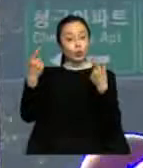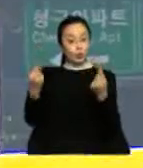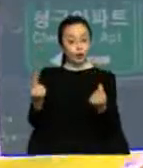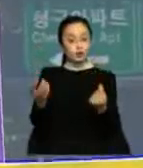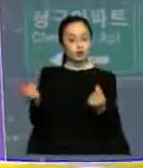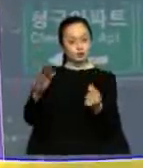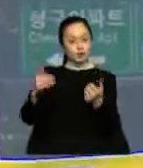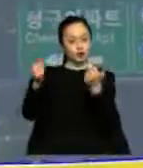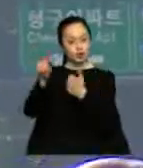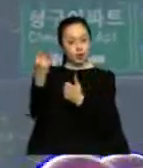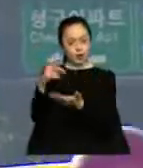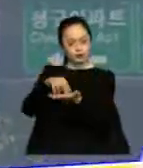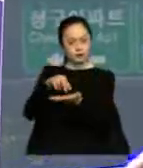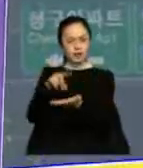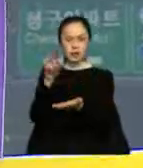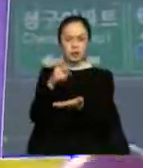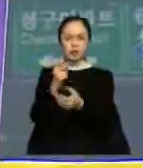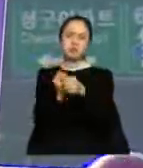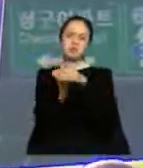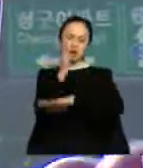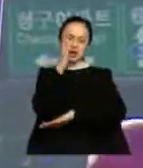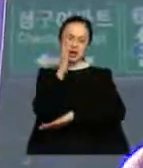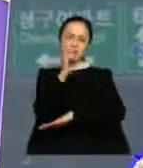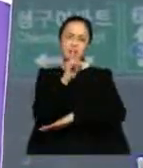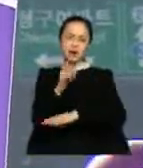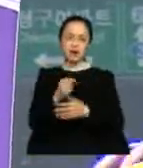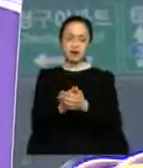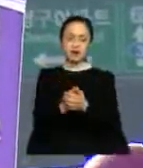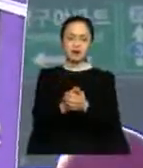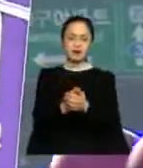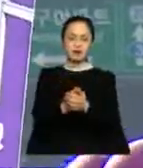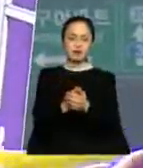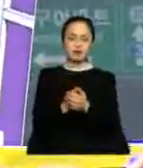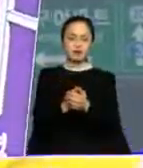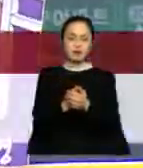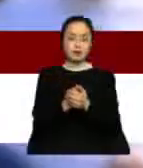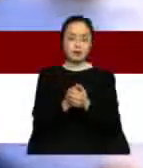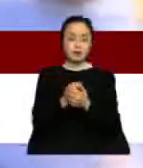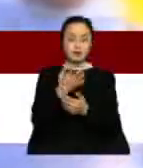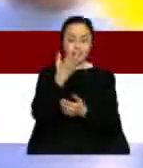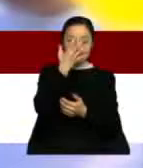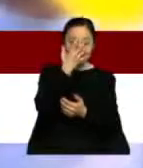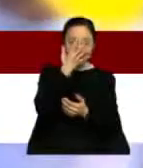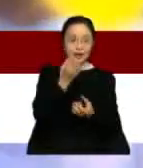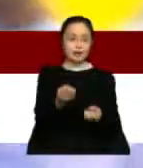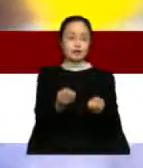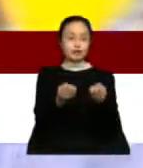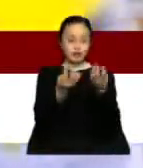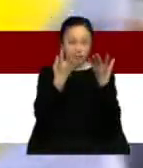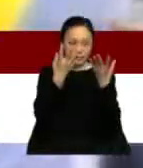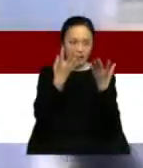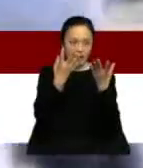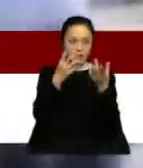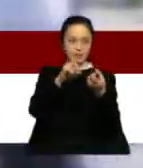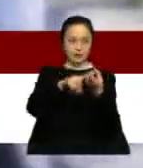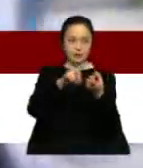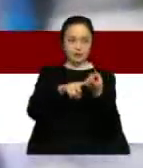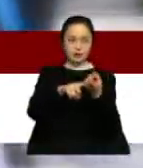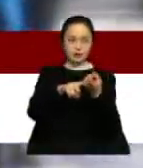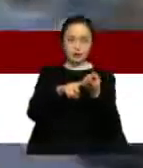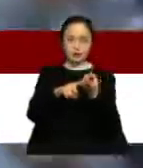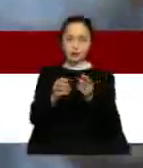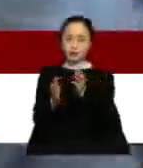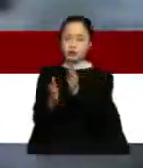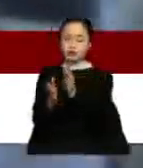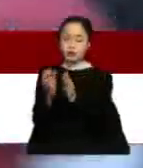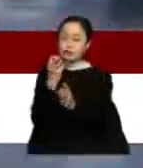지적했습니다. 노원 탈축제가 2년 연속 서울시 대표 브랜드 축제로 선정돼 서울시에서 1억 원의 예산을